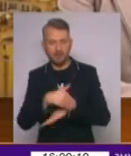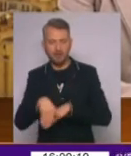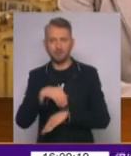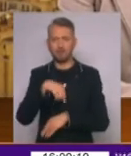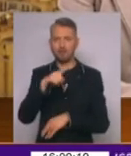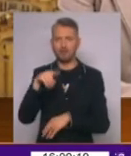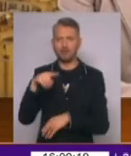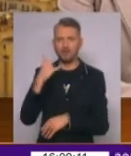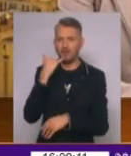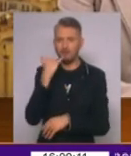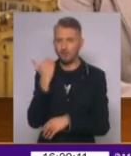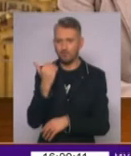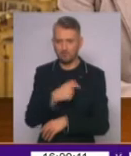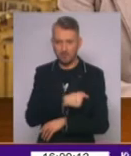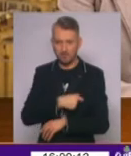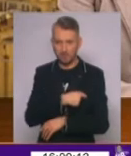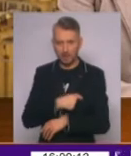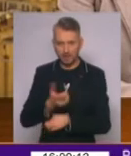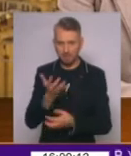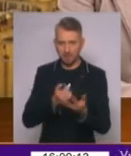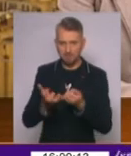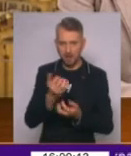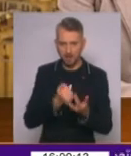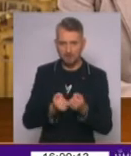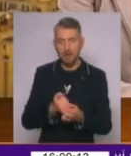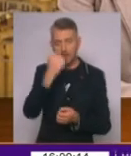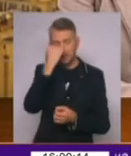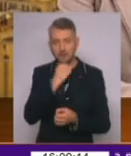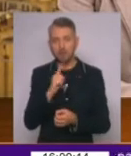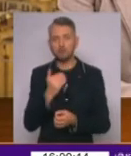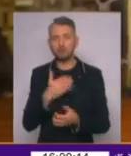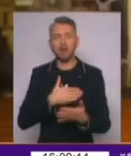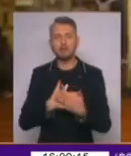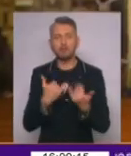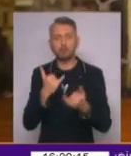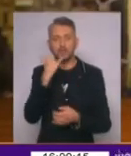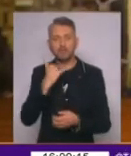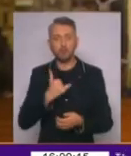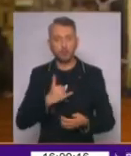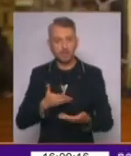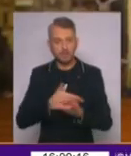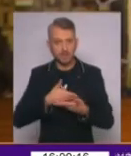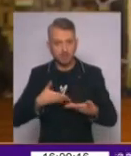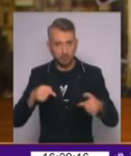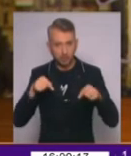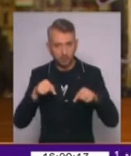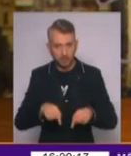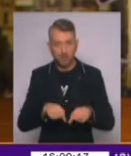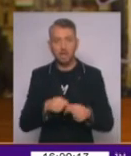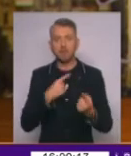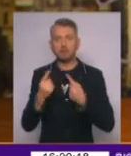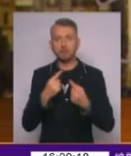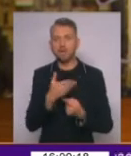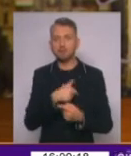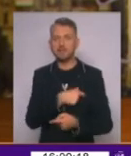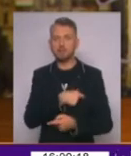яким ви можете контактувати з депутатом пані Наталією Манойленко. Дякую за те, що ви активно сьогодні долучалися до нашої розмови. І нагадаю, спілкувалися ми